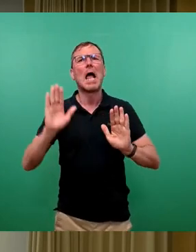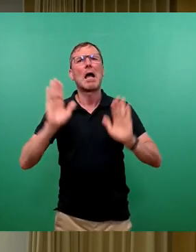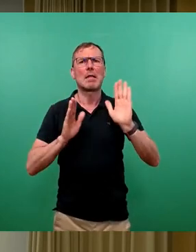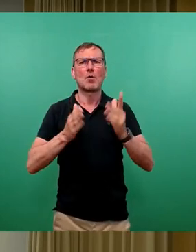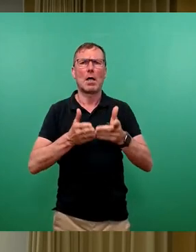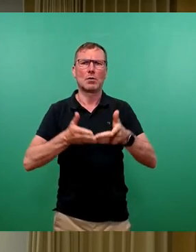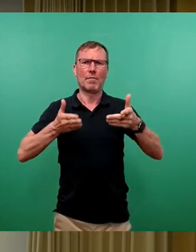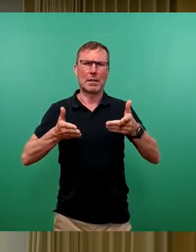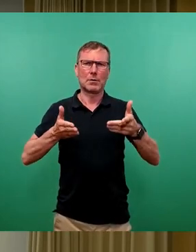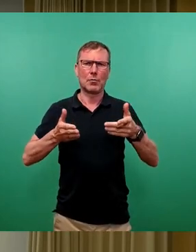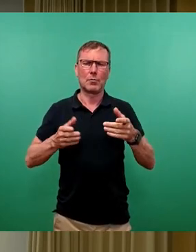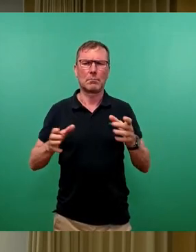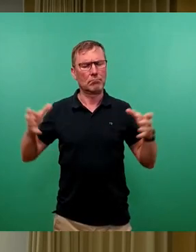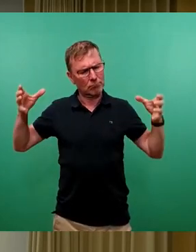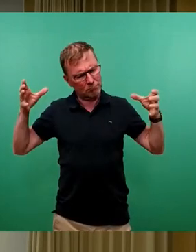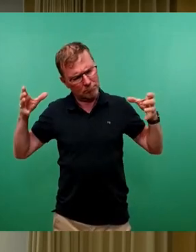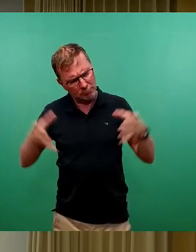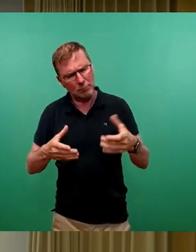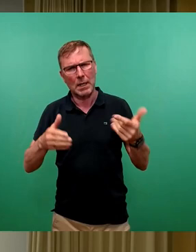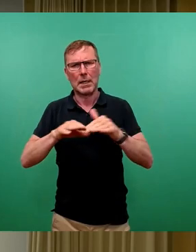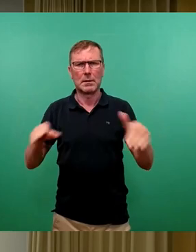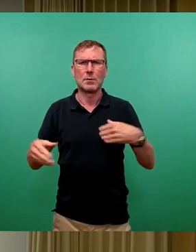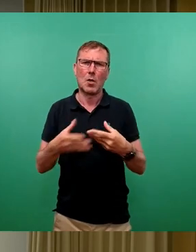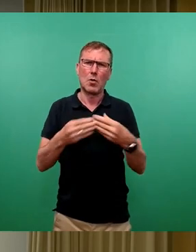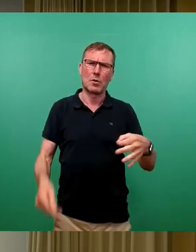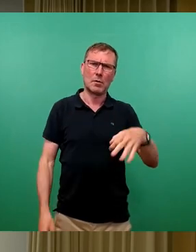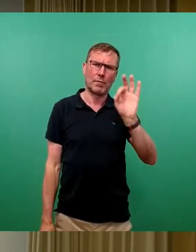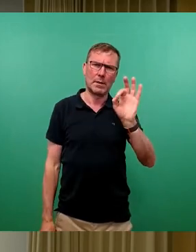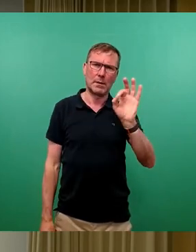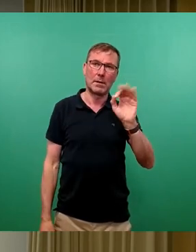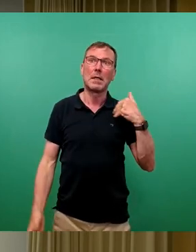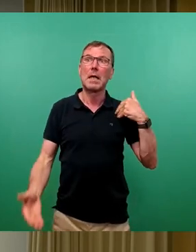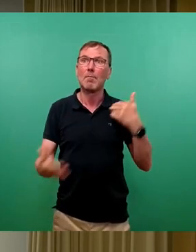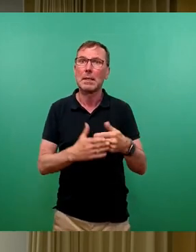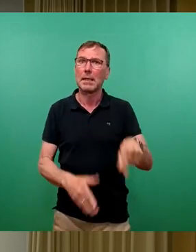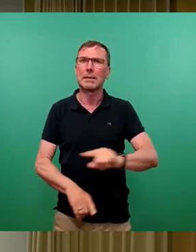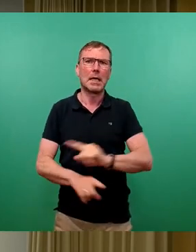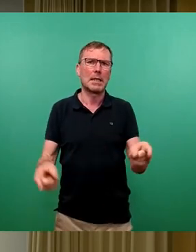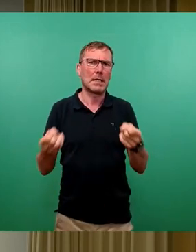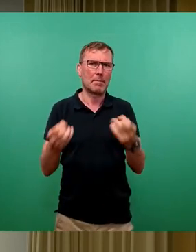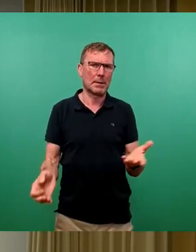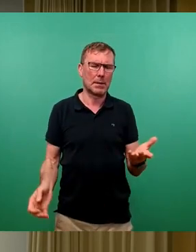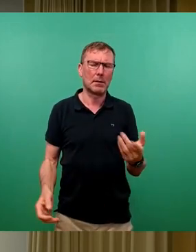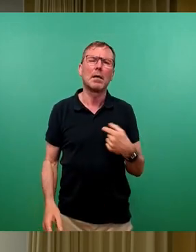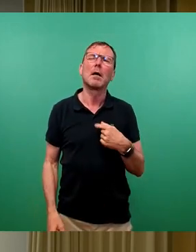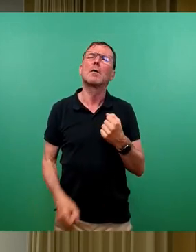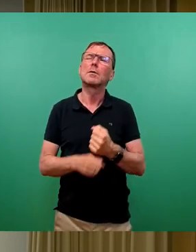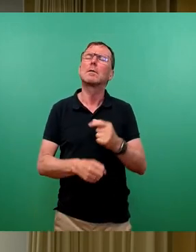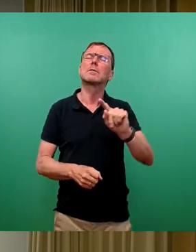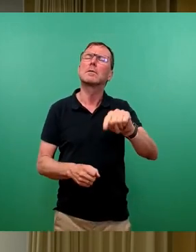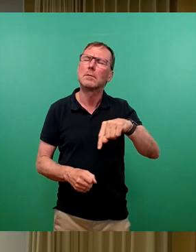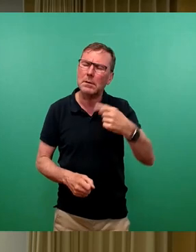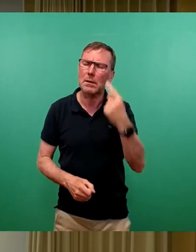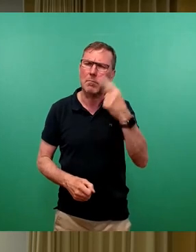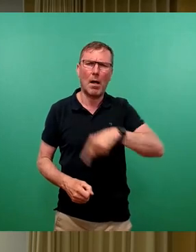sich an einen Tisch setzen und nach einer Lösung suchen. Das ist nämlich bisher nicht passiert. Und ich denke, wir sollten erst dann hier im Rat